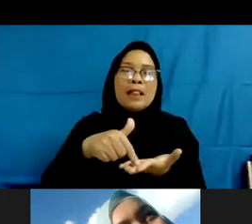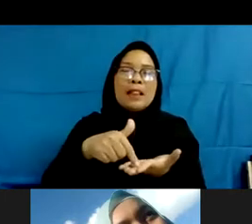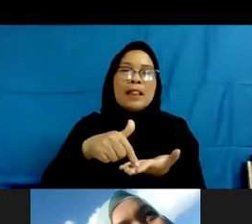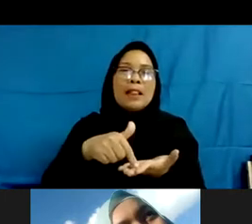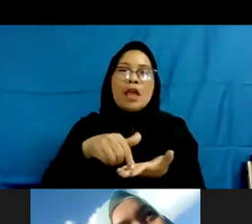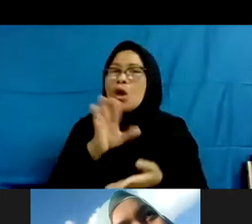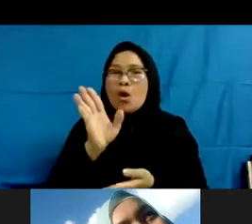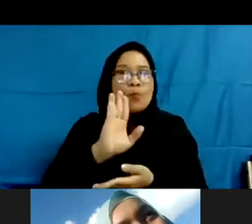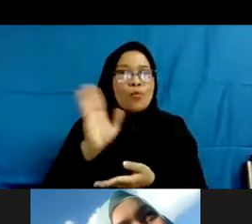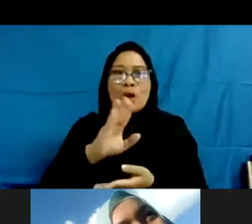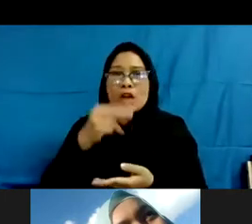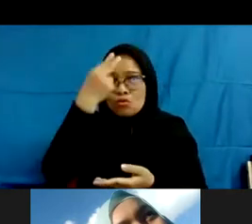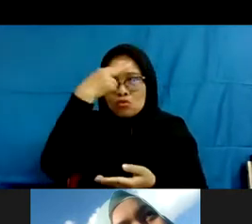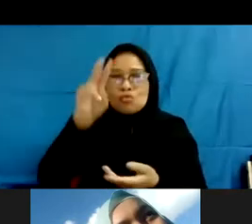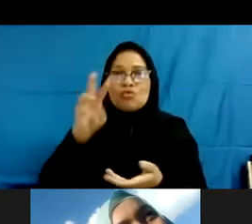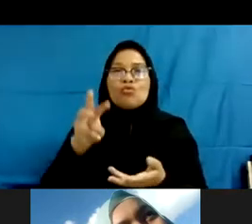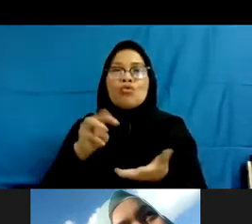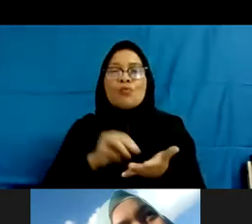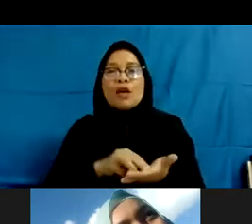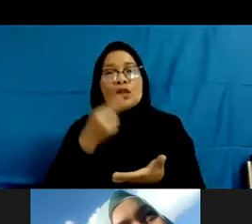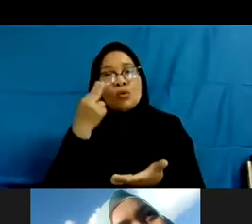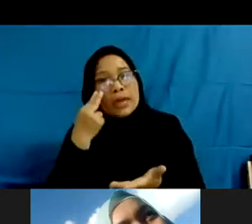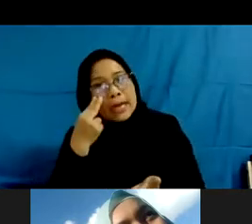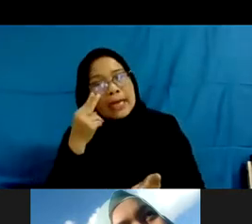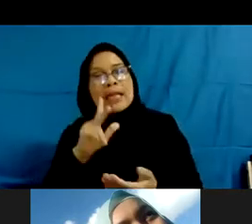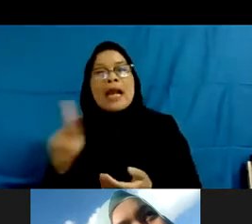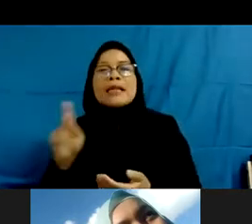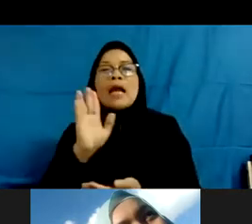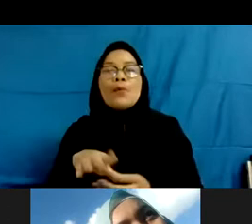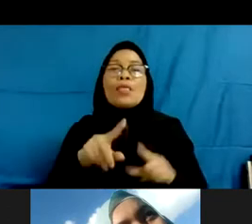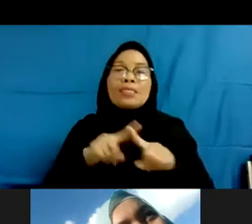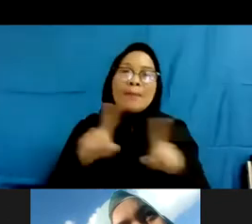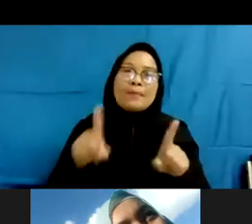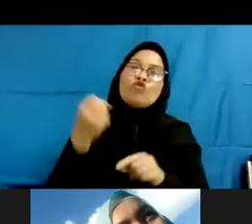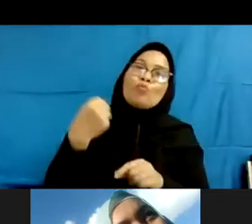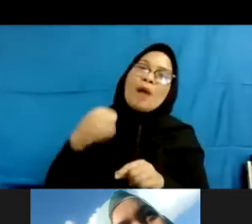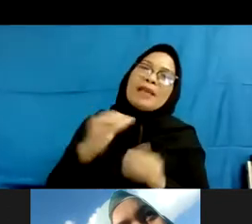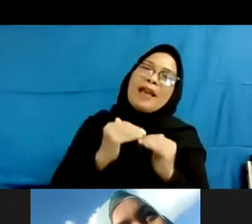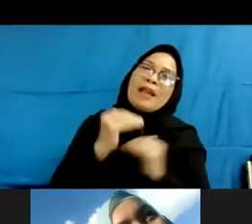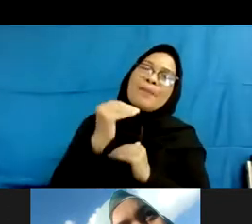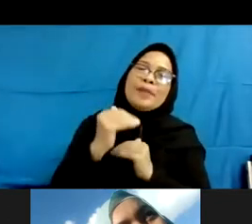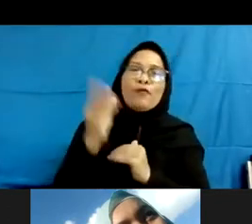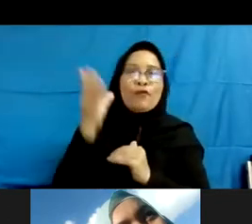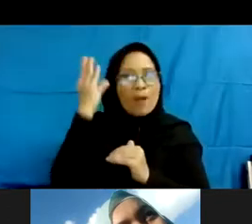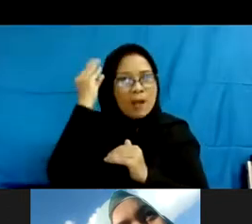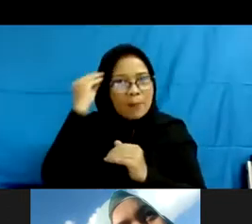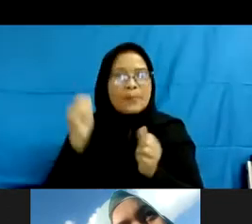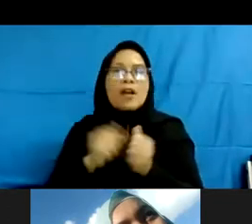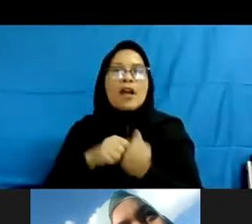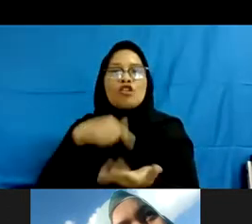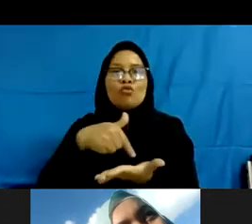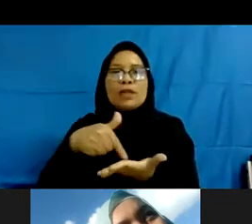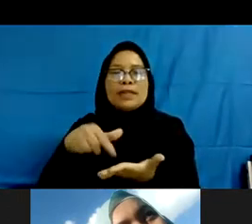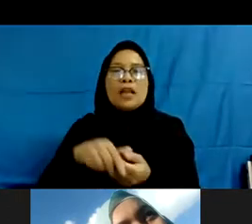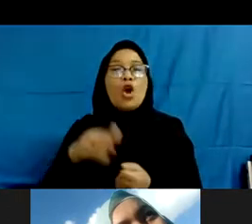bukan untuk mentunanetrakan kamu, tapi untuk meng-saving penglihatan gitu ya. Akhirnya direkomendasikan lah untuk Yayasan Mitra Netra waktu